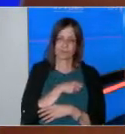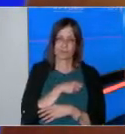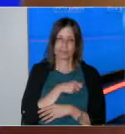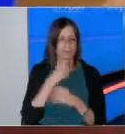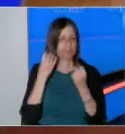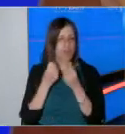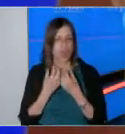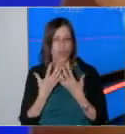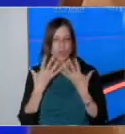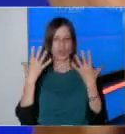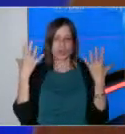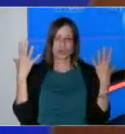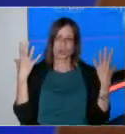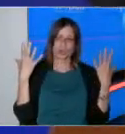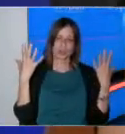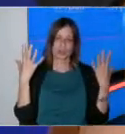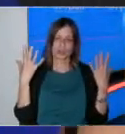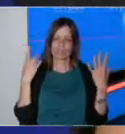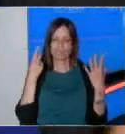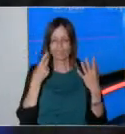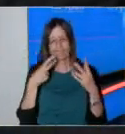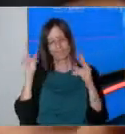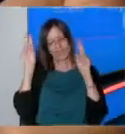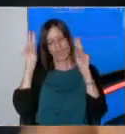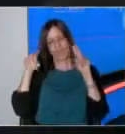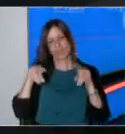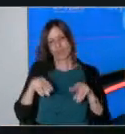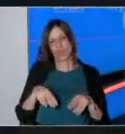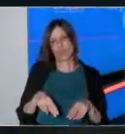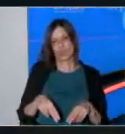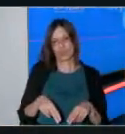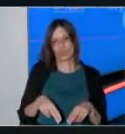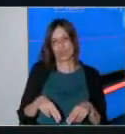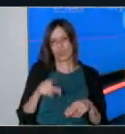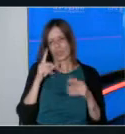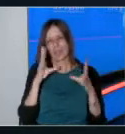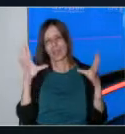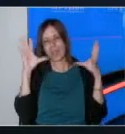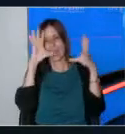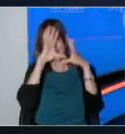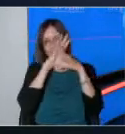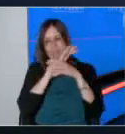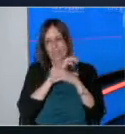אור בטח עוד יחזור לילה